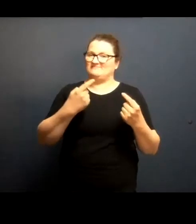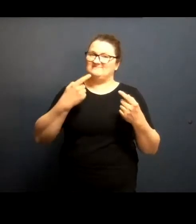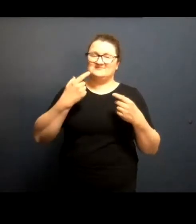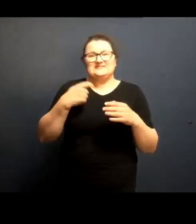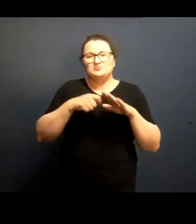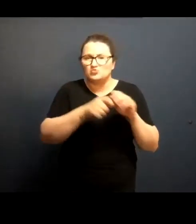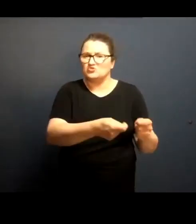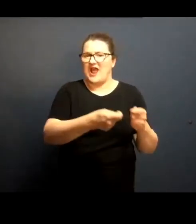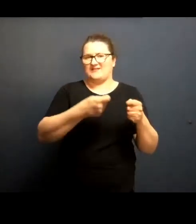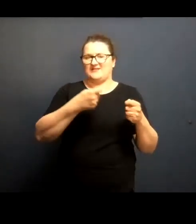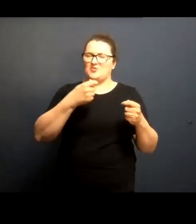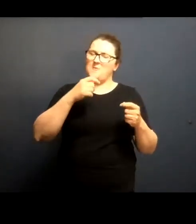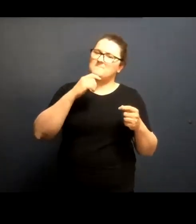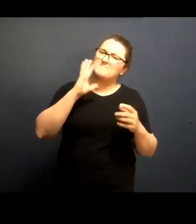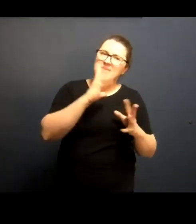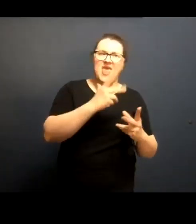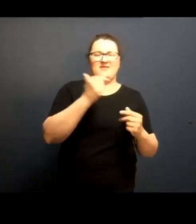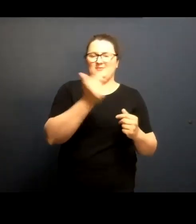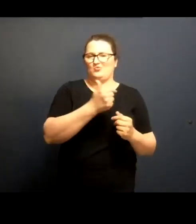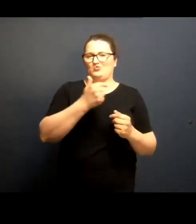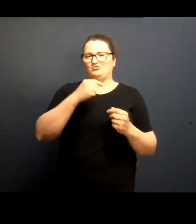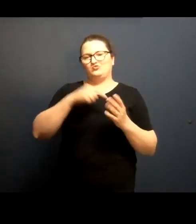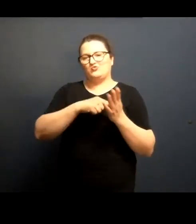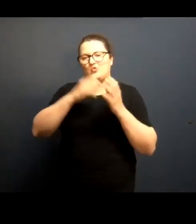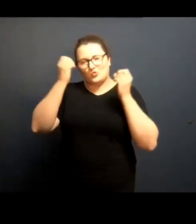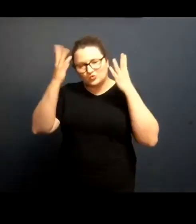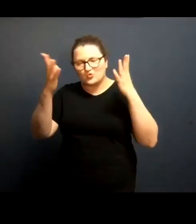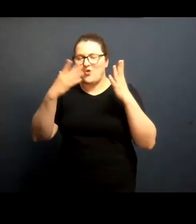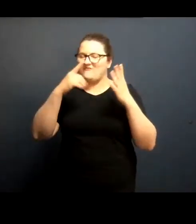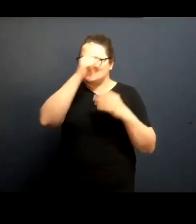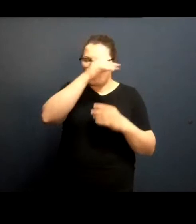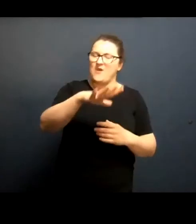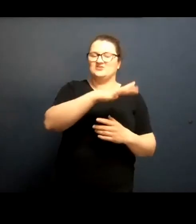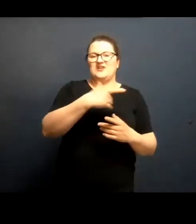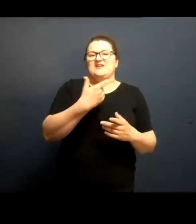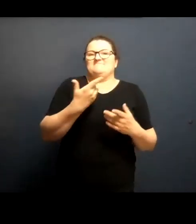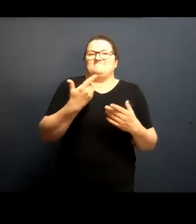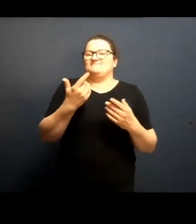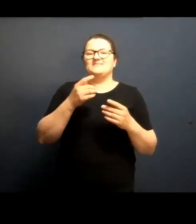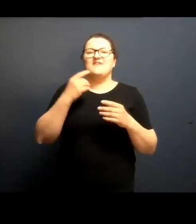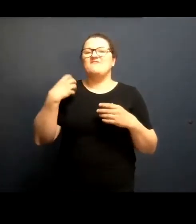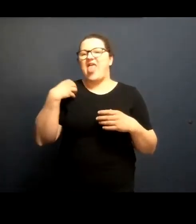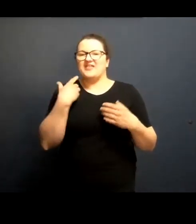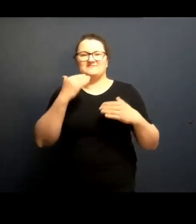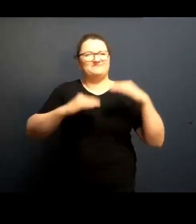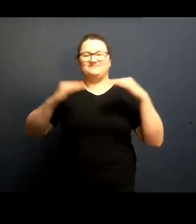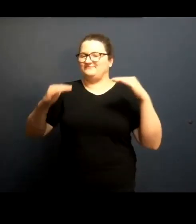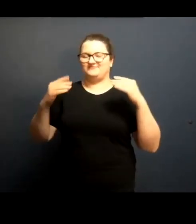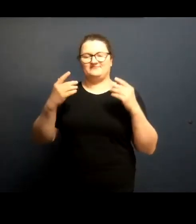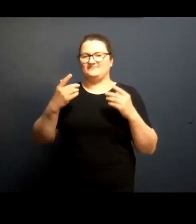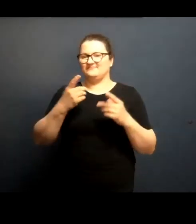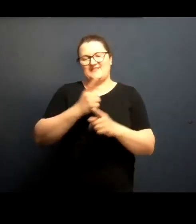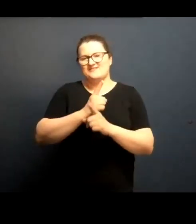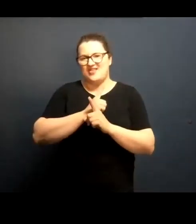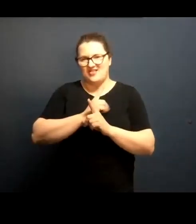wymogów społecznych, kulturowych piękna w stosunku do kobiet jest niezależna od wieku. No ale w tych wywiadach jest dość dobrze widoczna.